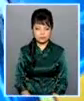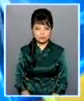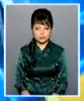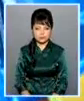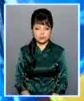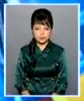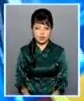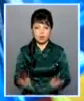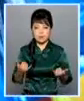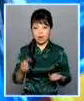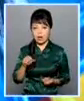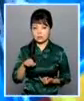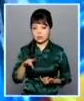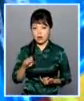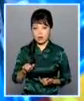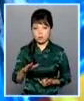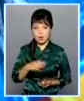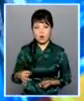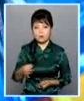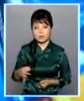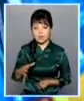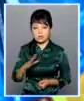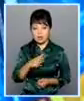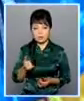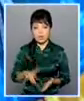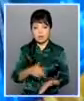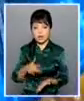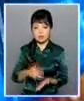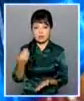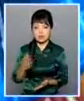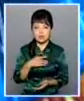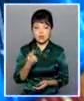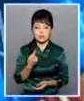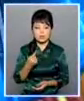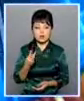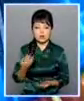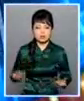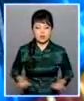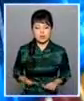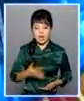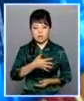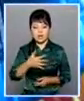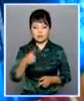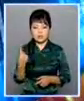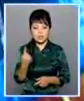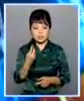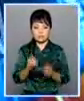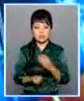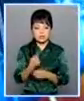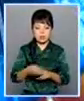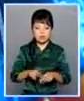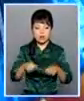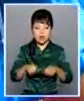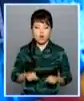Ел жаңалықтары. Бүгін Атырау облысы Құлсары қаласының бірінші шағын ауданындағы көп пәтерлі тұрғын үйлердің бірінде құқық